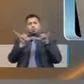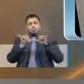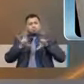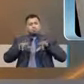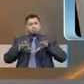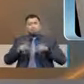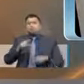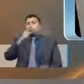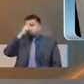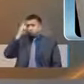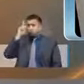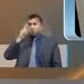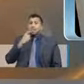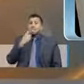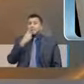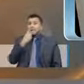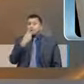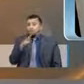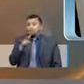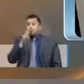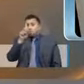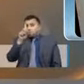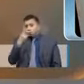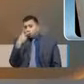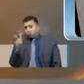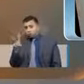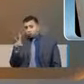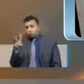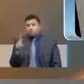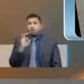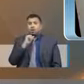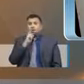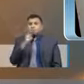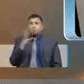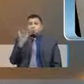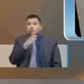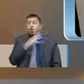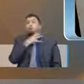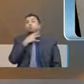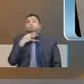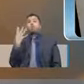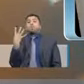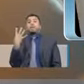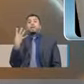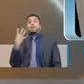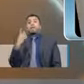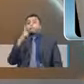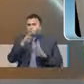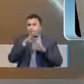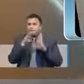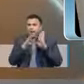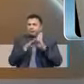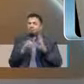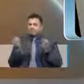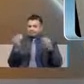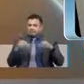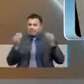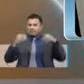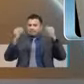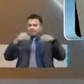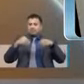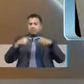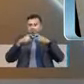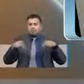في 2021 يعني نكون حوالي 400 برنامج يكونون على هذه